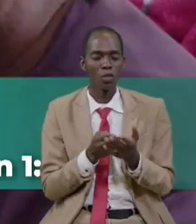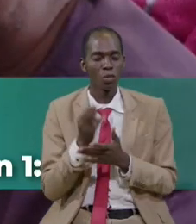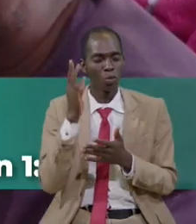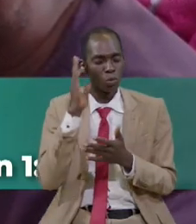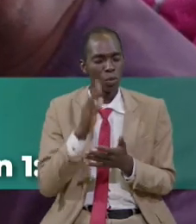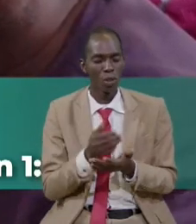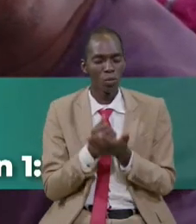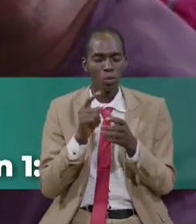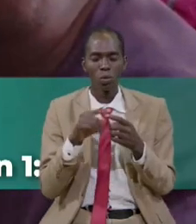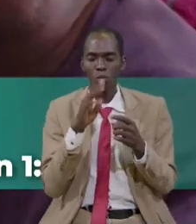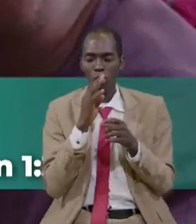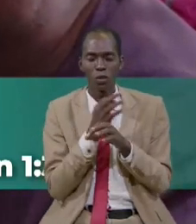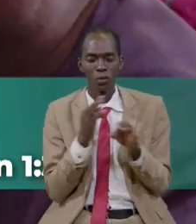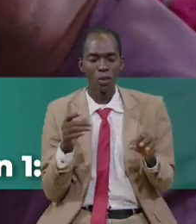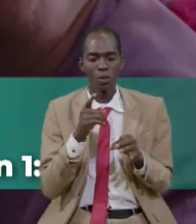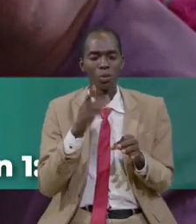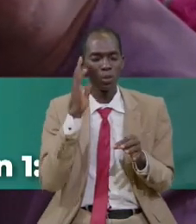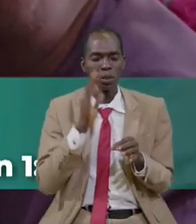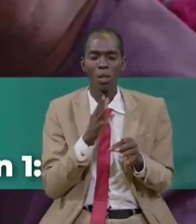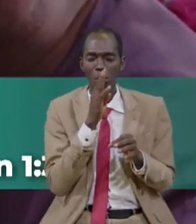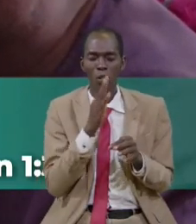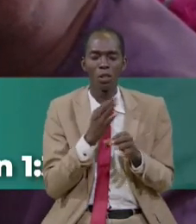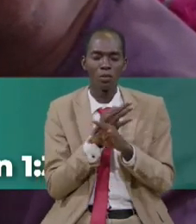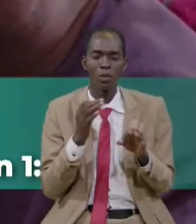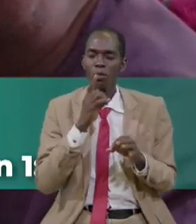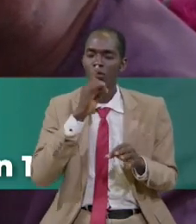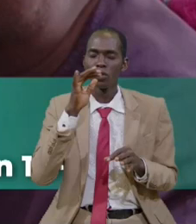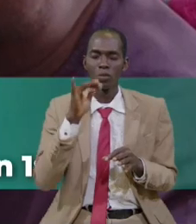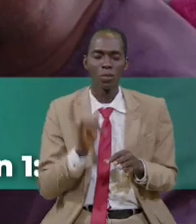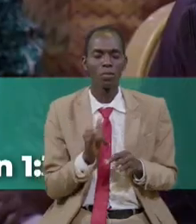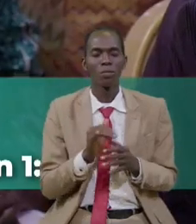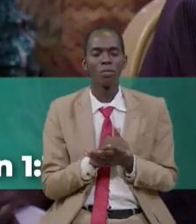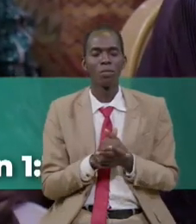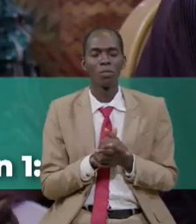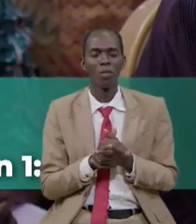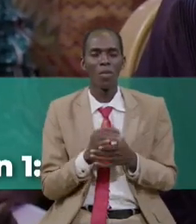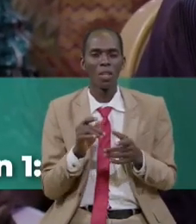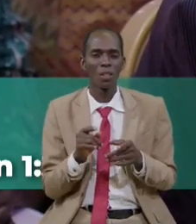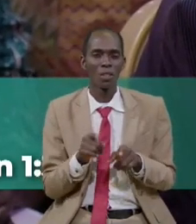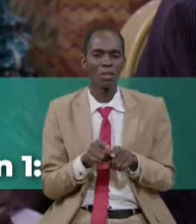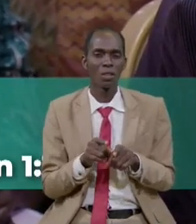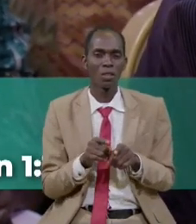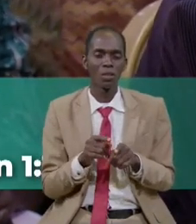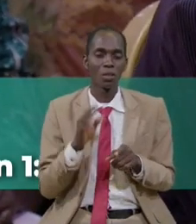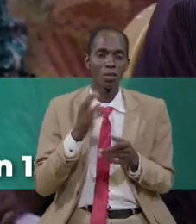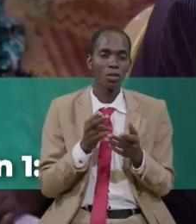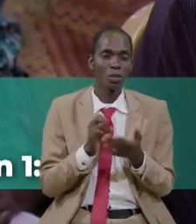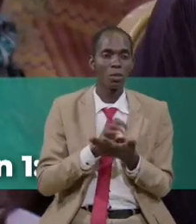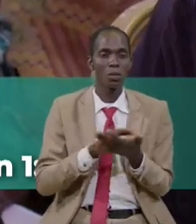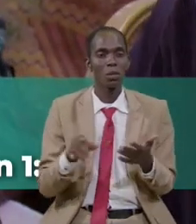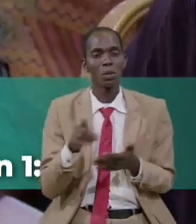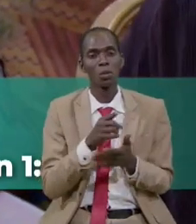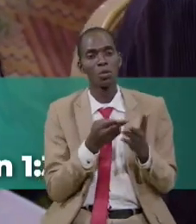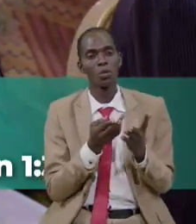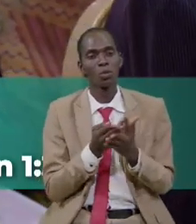êtes réellement libre. Sanctifie-les par ta vérité. Ta parole est la vérité. Hébreux 13.